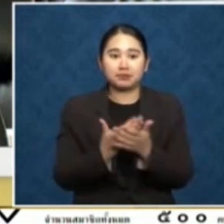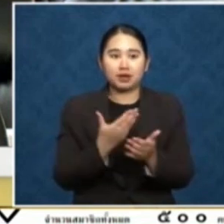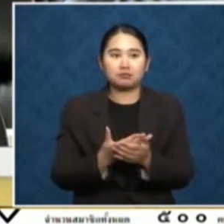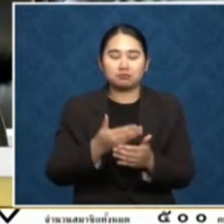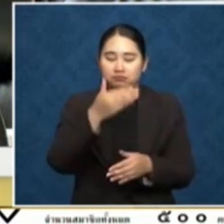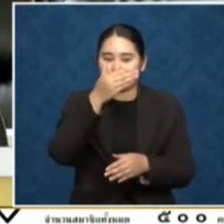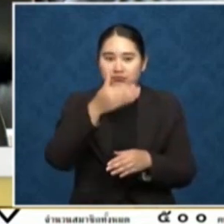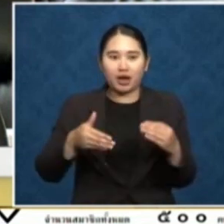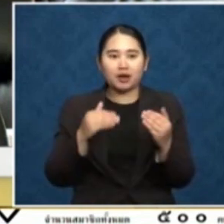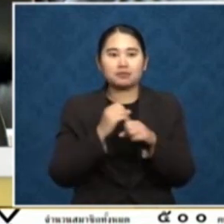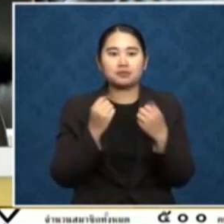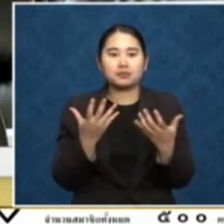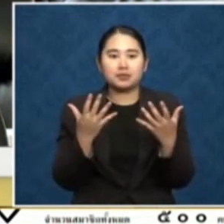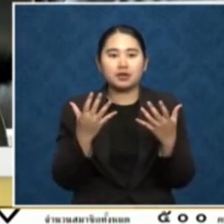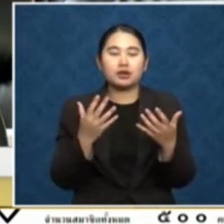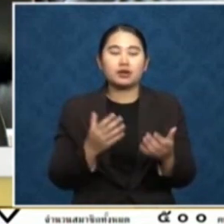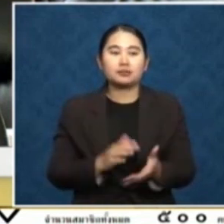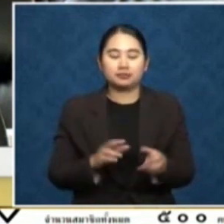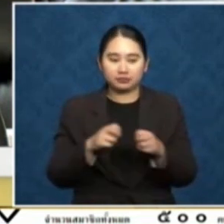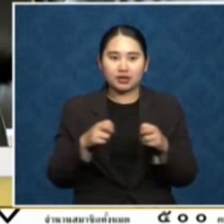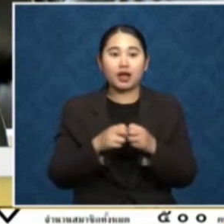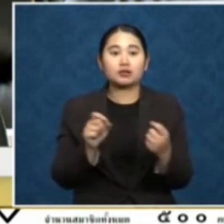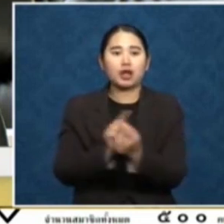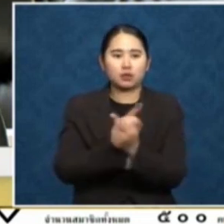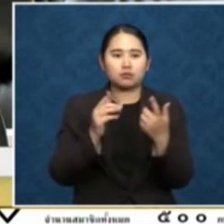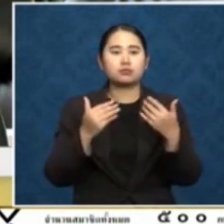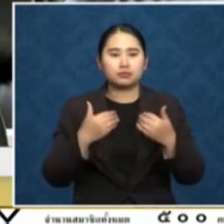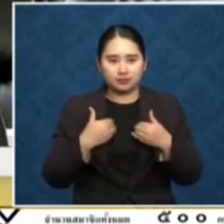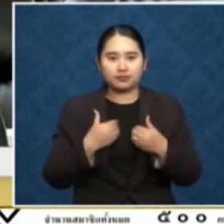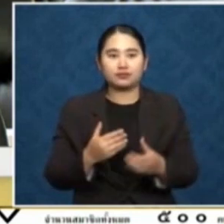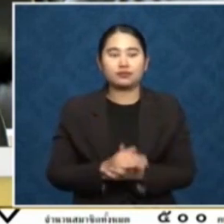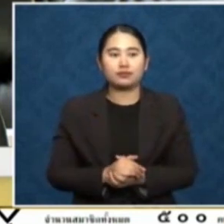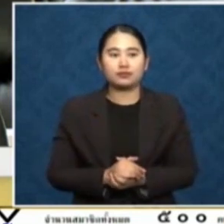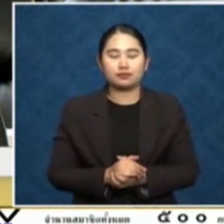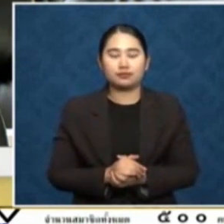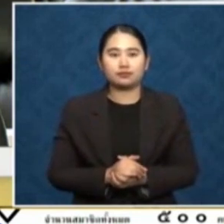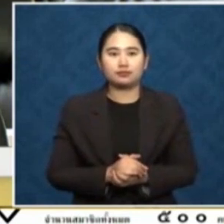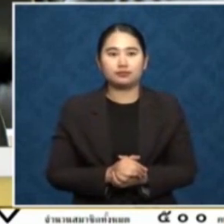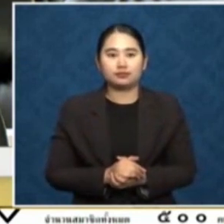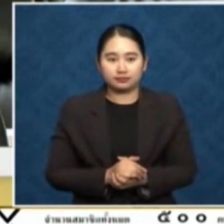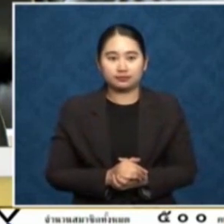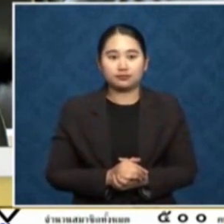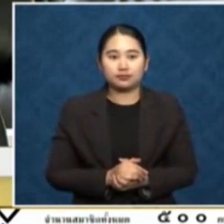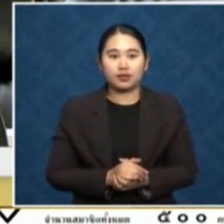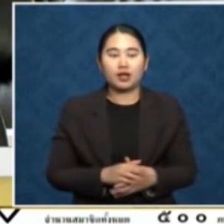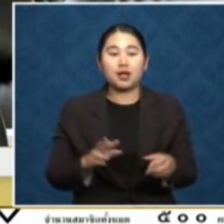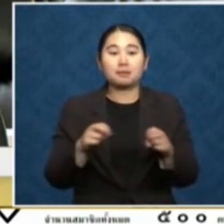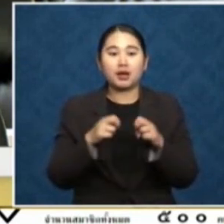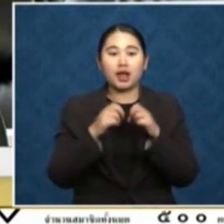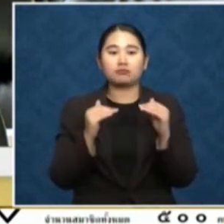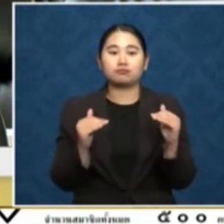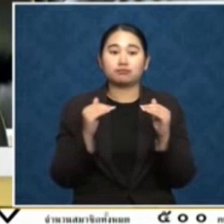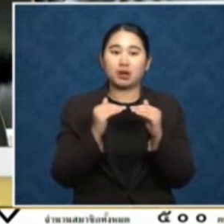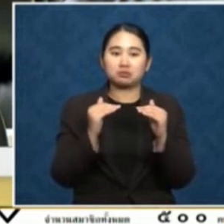และเขาไม่มีเงินไปผ่าตัดแปลงเพศได้เพียงพอมันจะเกิดประเด็นปัญหาสังคมใหม่ขึ้นมาเป็นประเด็น นะครับท่านประธ